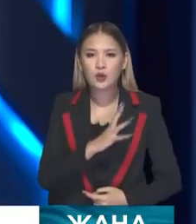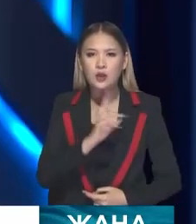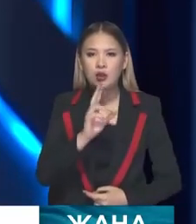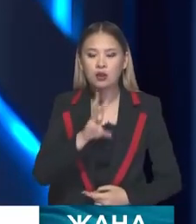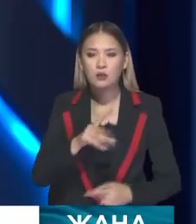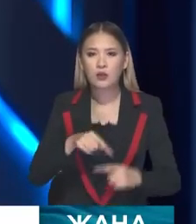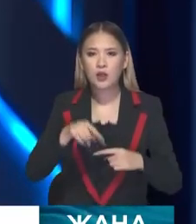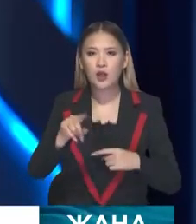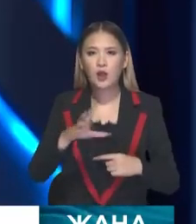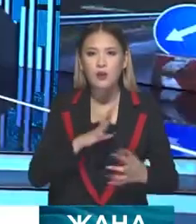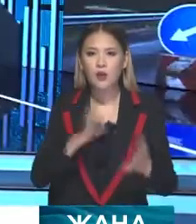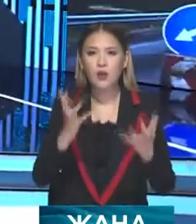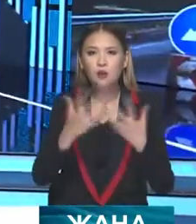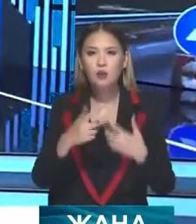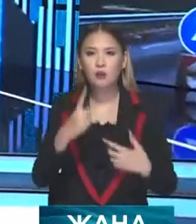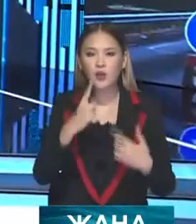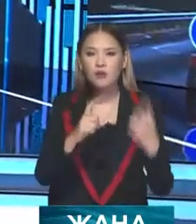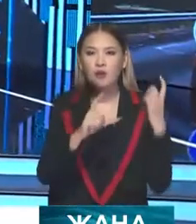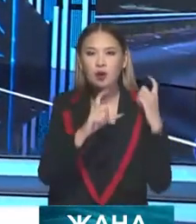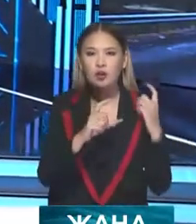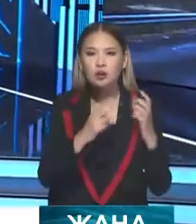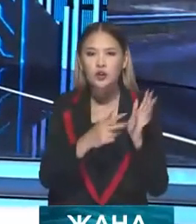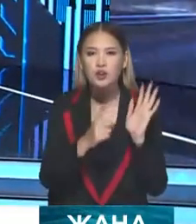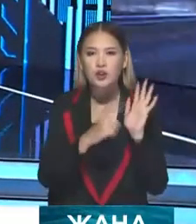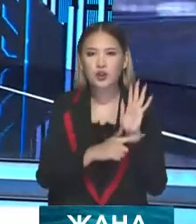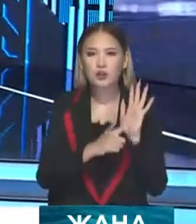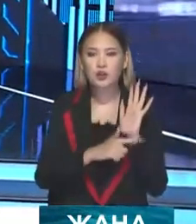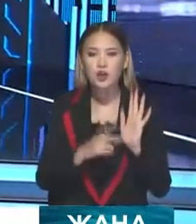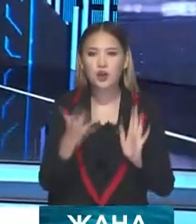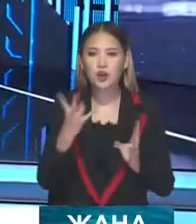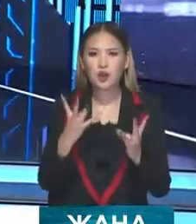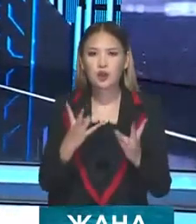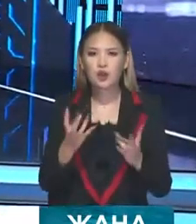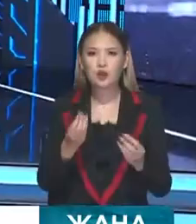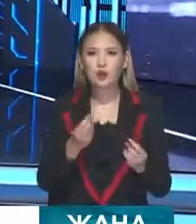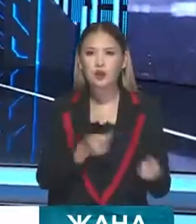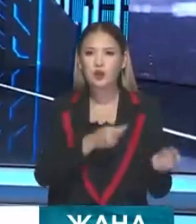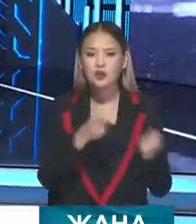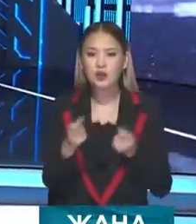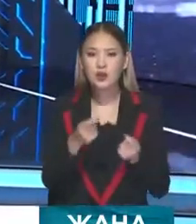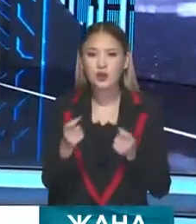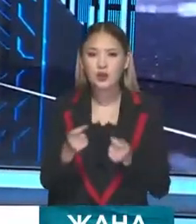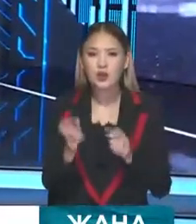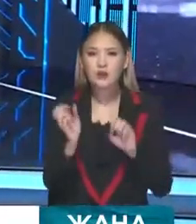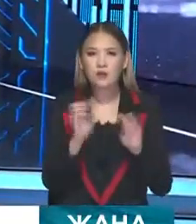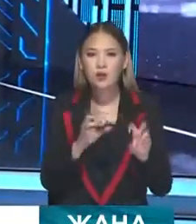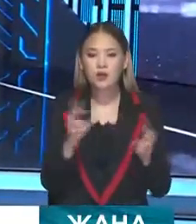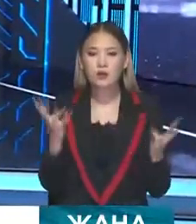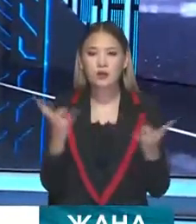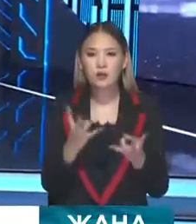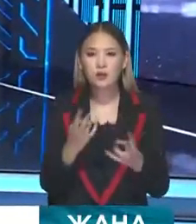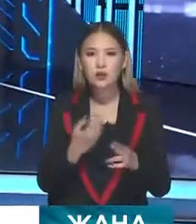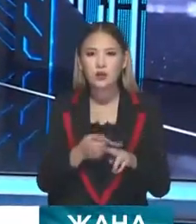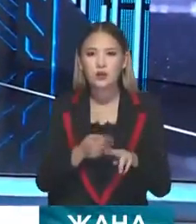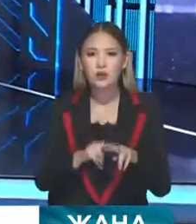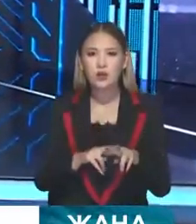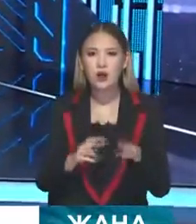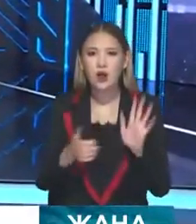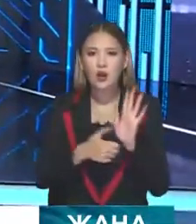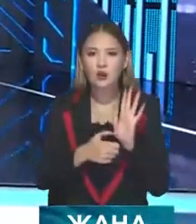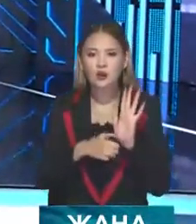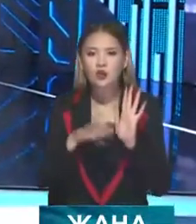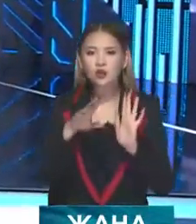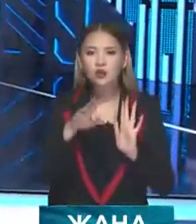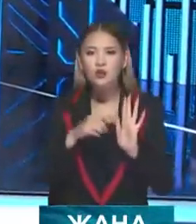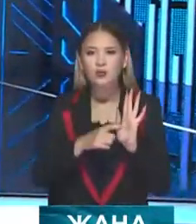керек. Енді есептеңіз, бір вагонға 70 вагон кетеді, оны келіп тиеп алу керек. Оны тиеп алған кезде тупиктер бүгінгінде, допустим, 600 тонна, 500